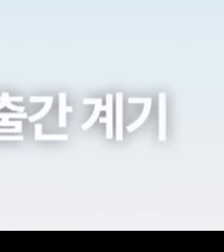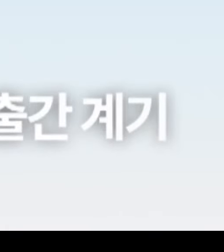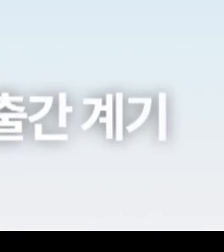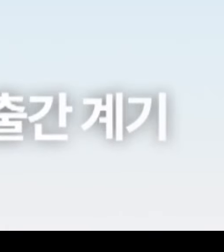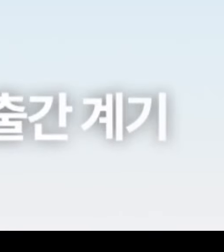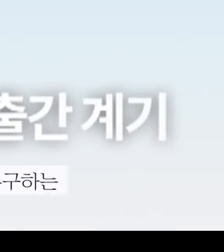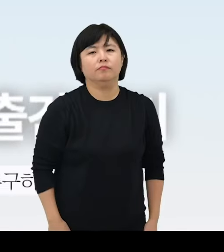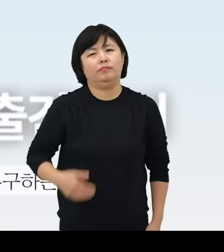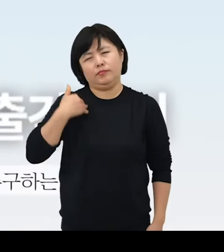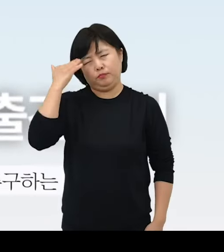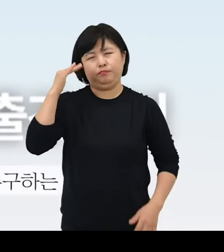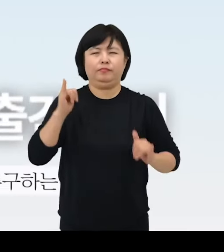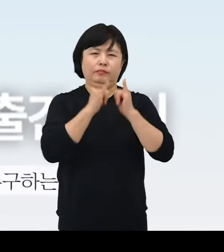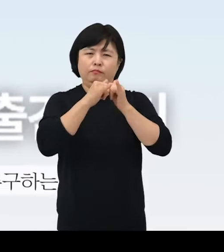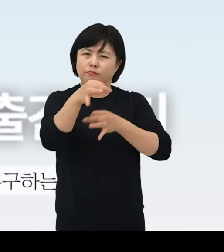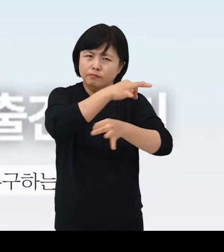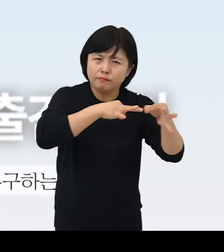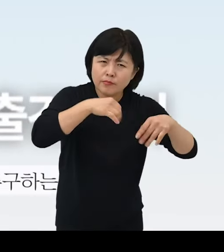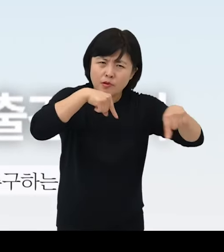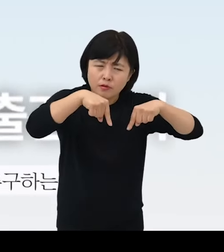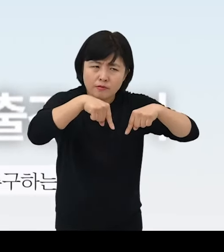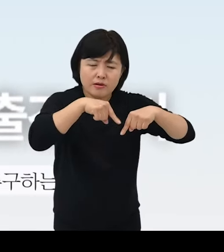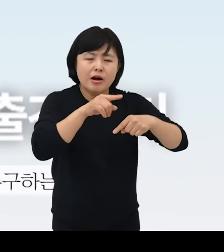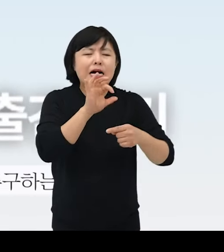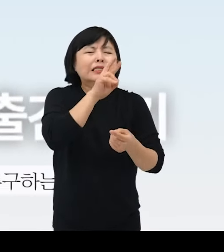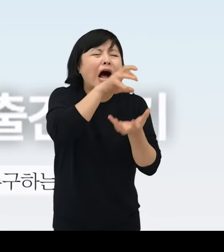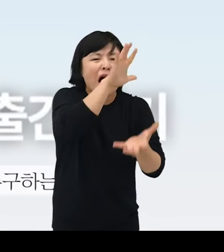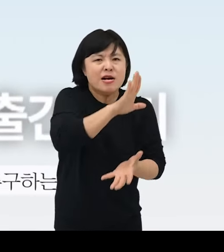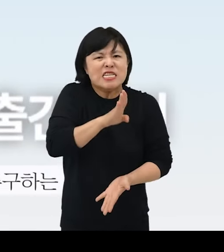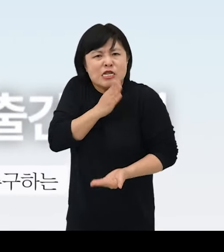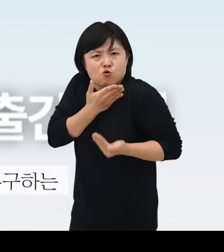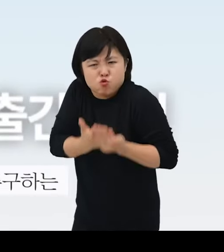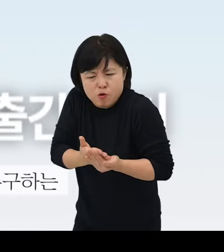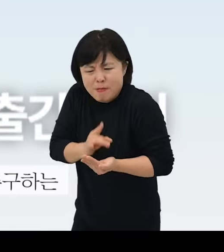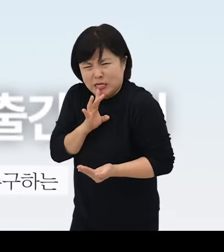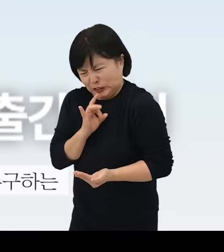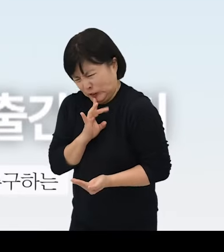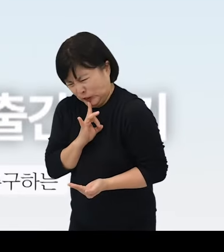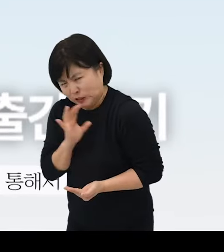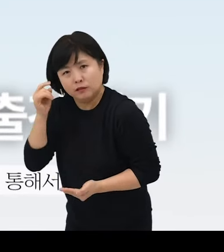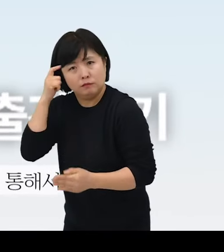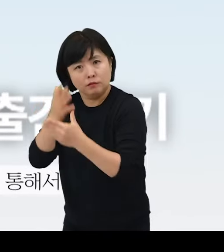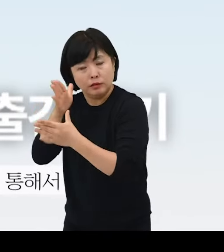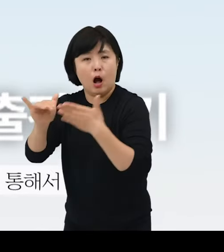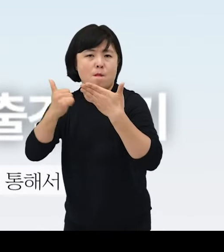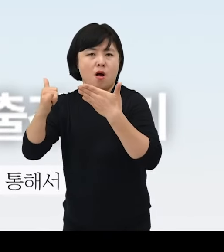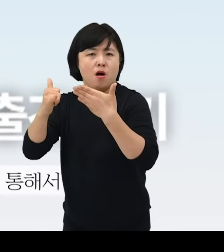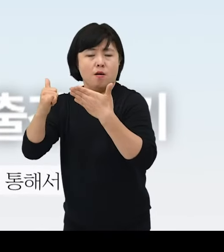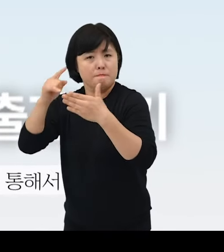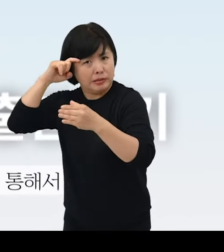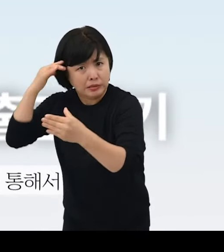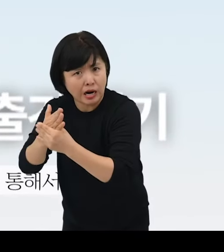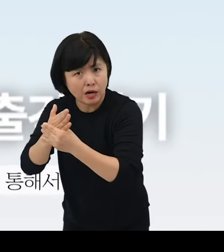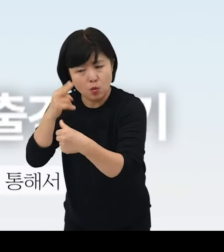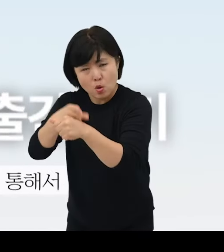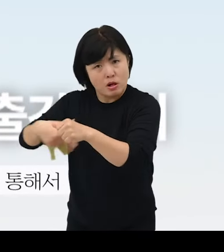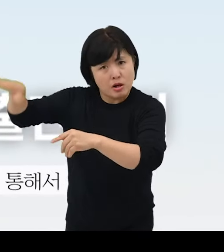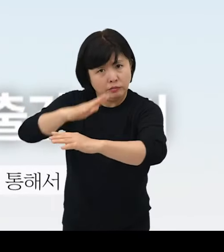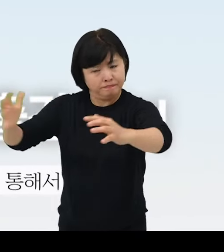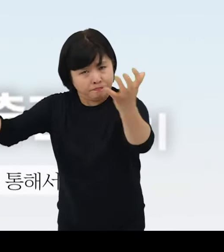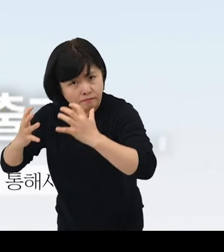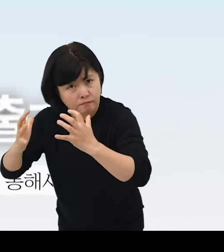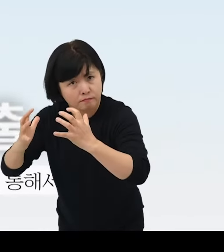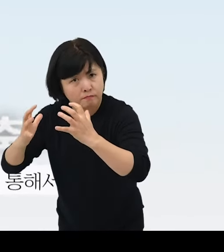된 계기는 무엇입니까? 우리나라의 사회적 경제 정책의 질적 성숙을 추구하는 9분의 박사 또는